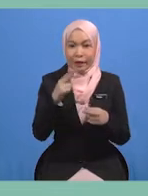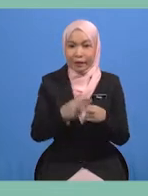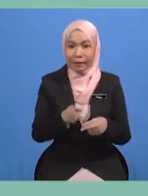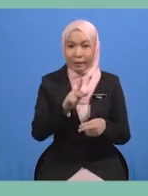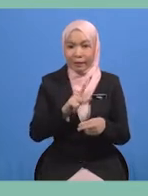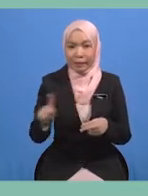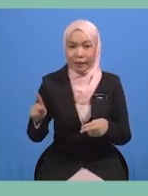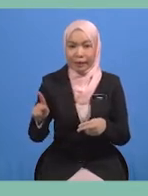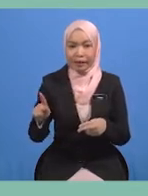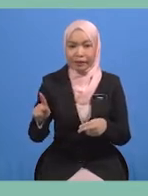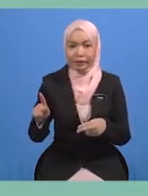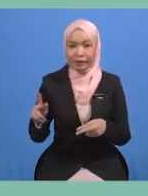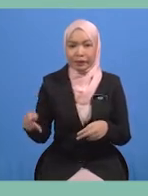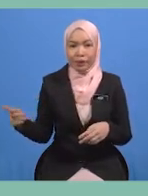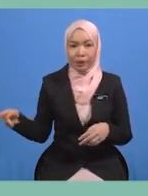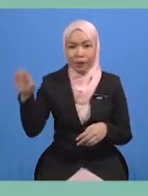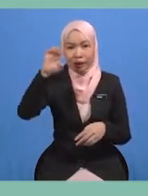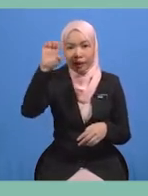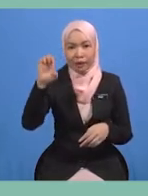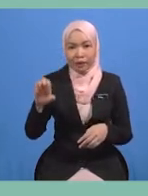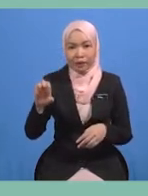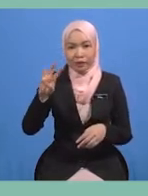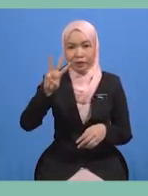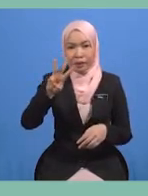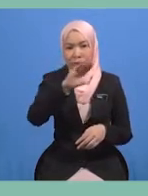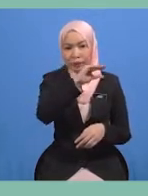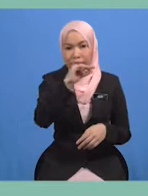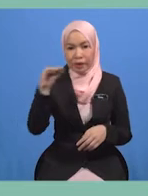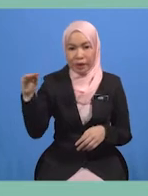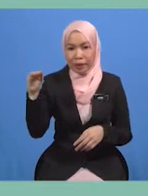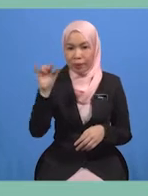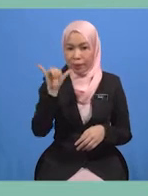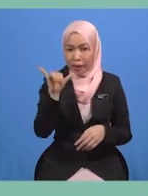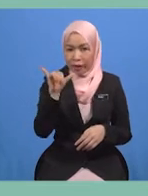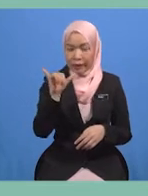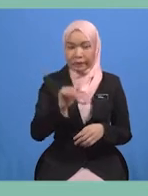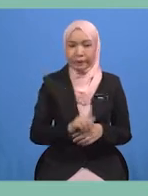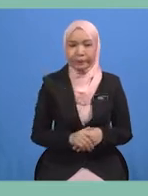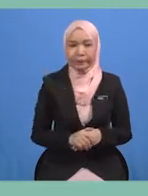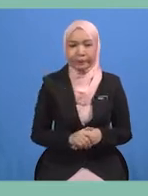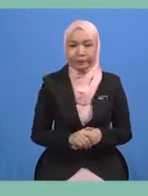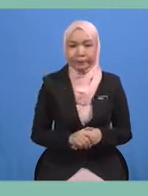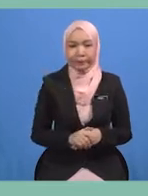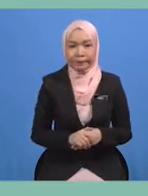Namakan komponen elektrik W dan Y.